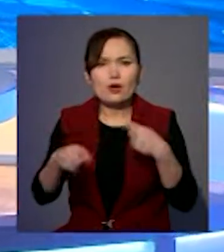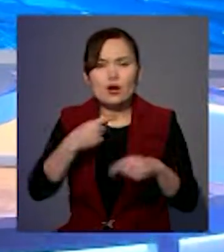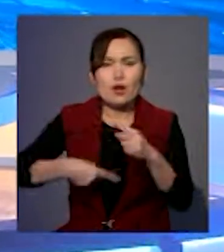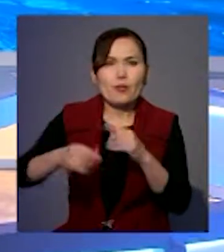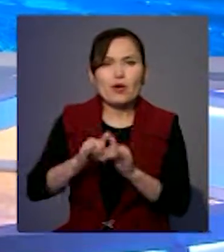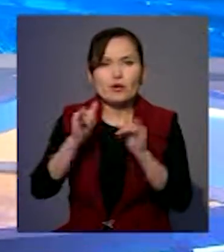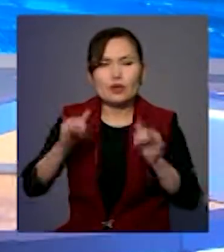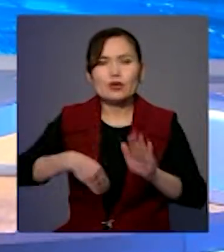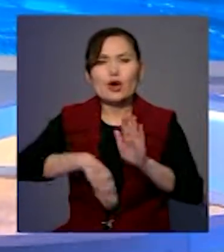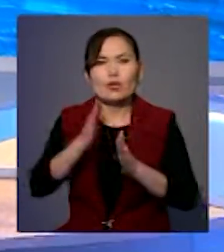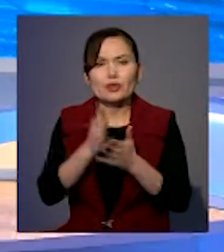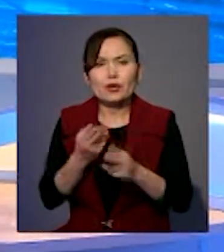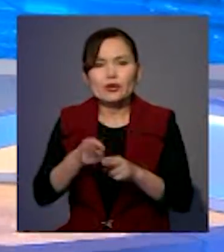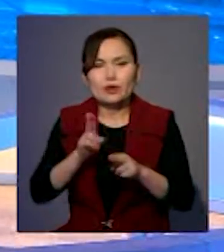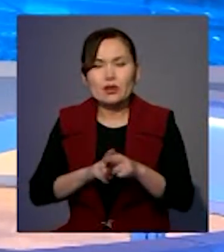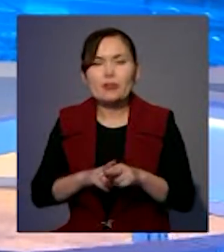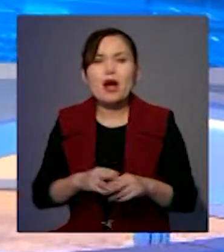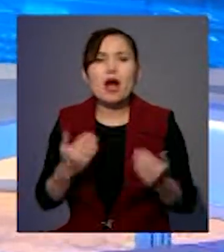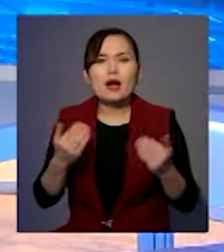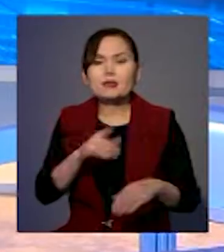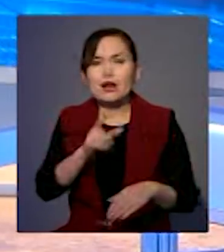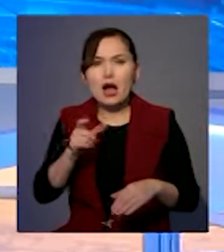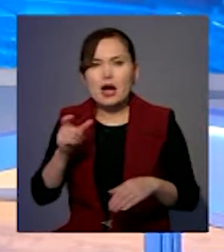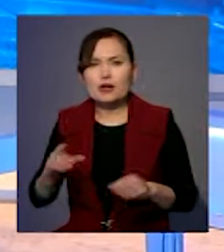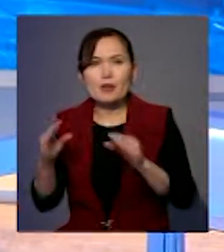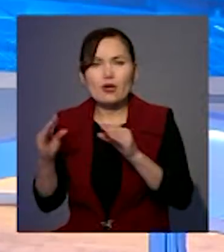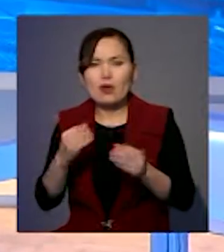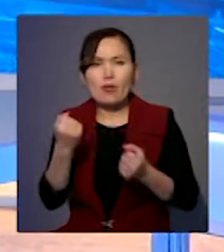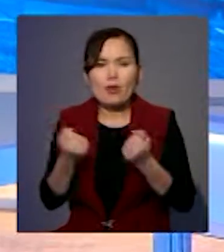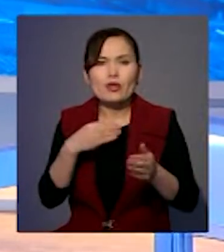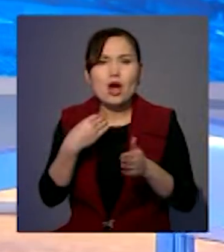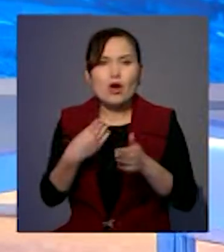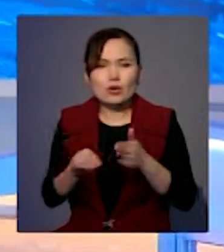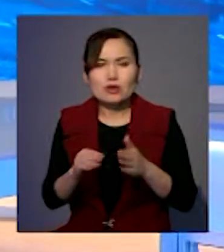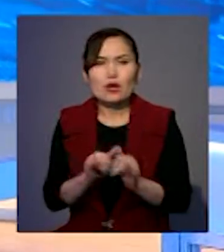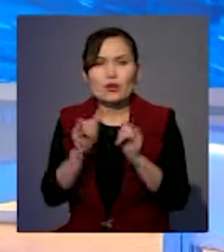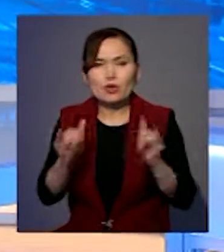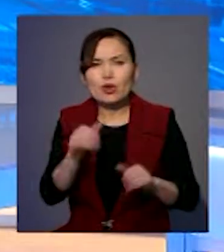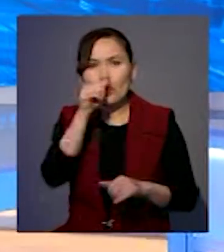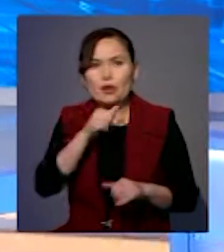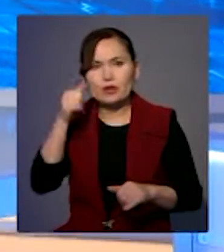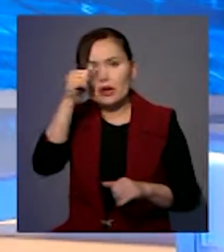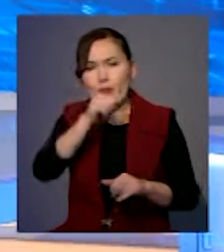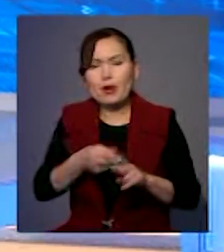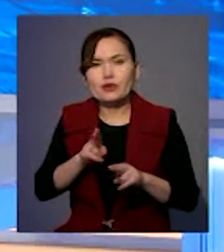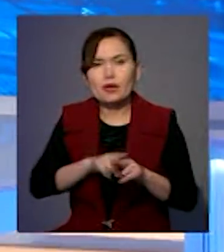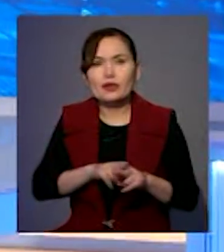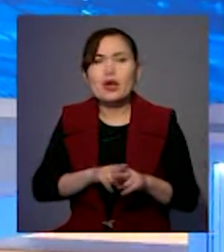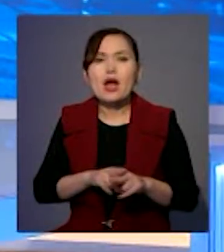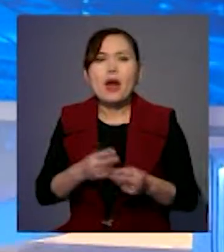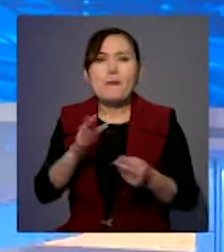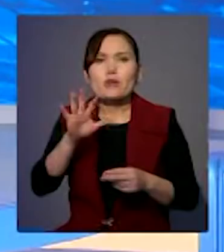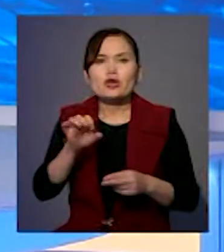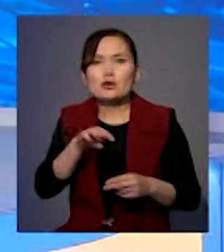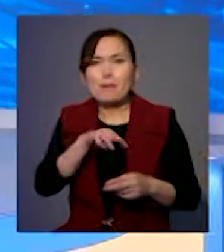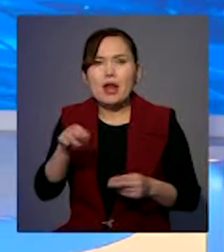келеді. Тұрғындардың арасында су жаңа көлік сатып алуға деген құлшыныс артқан. Өткен жылдың өзінде тұтынушылар жалпы бұл мақсатқа